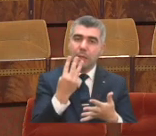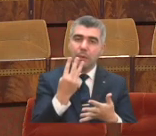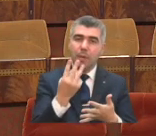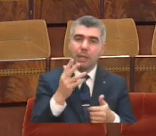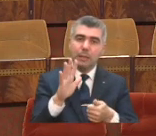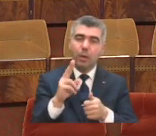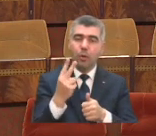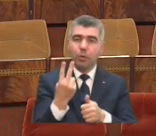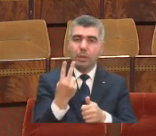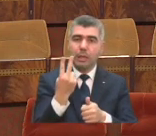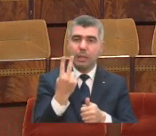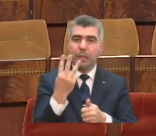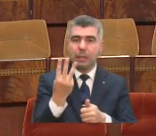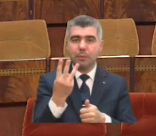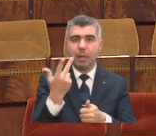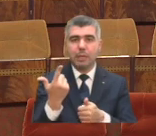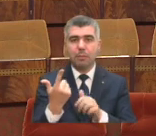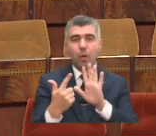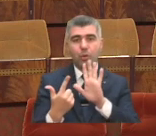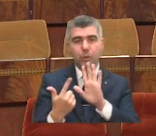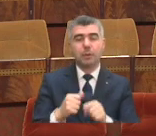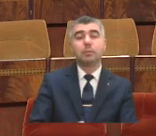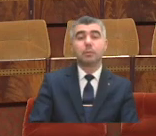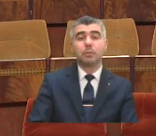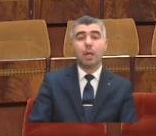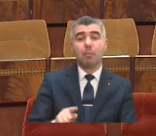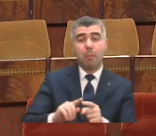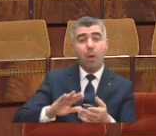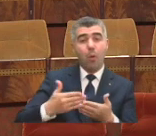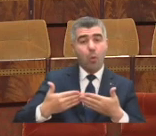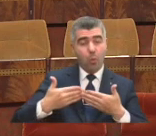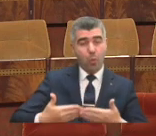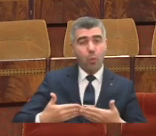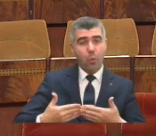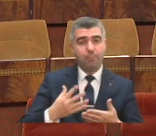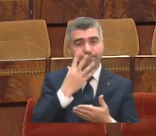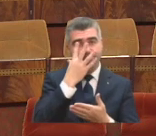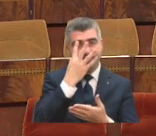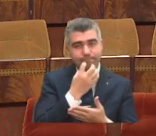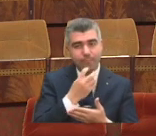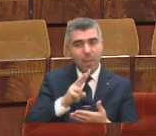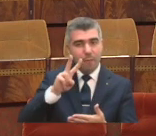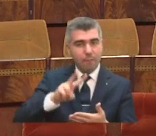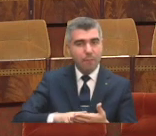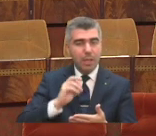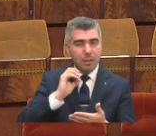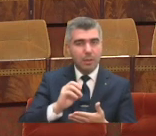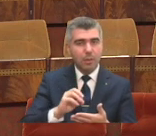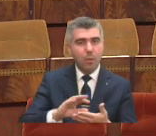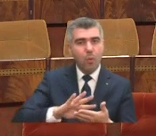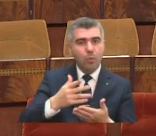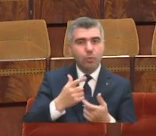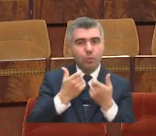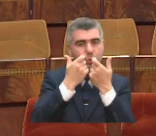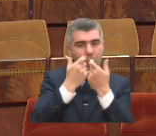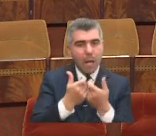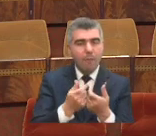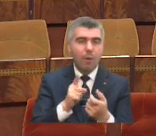326 و327 منه. اليوم وفي مظاهر مشينة وحاطة بالكرامة الإنسانية نعاين رجالا